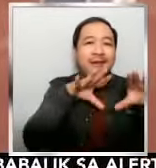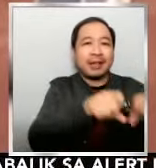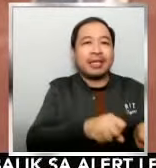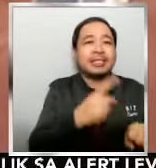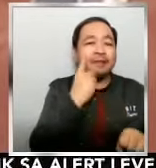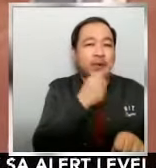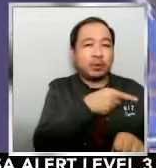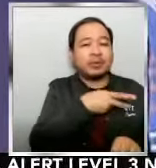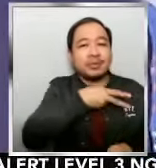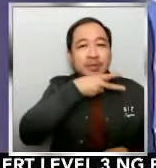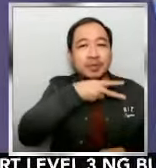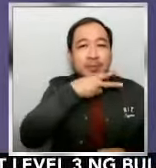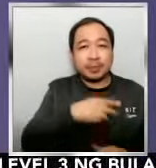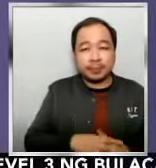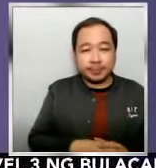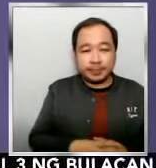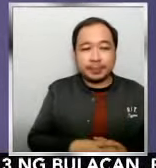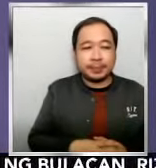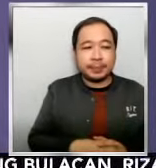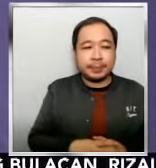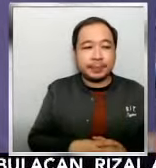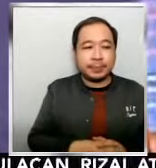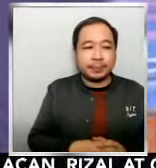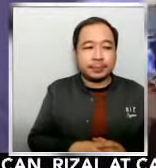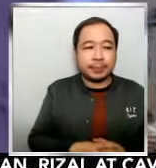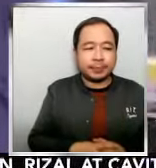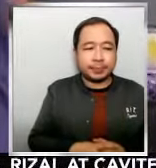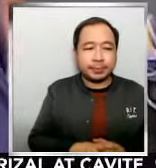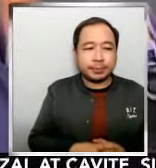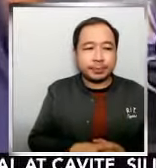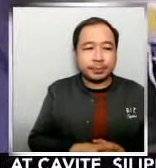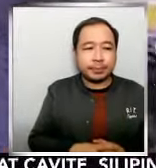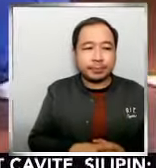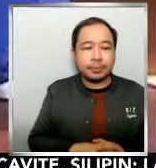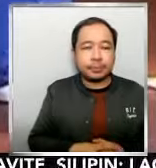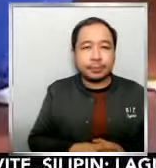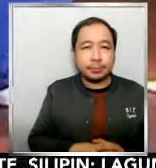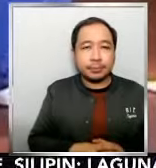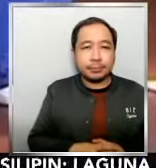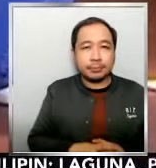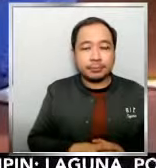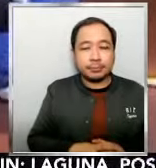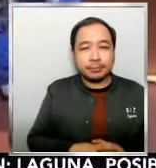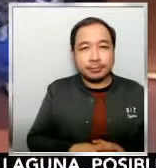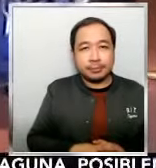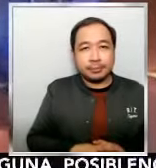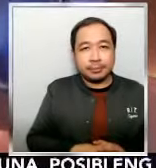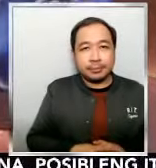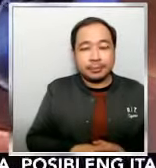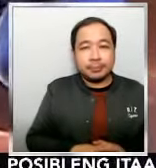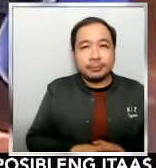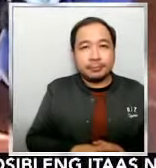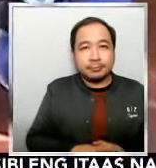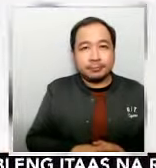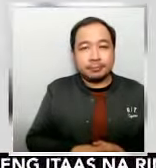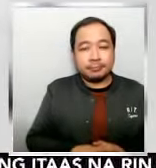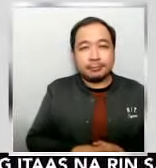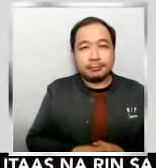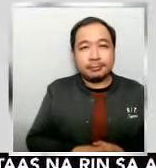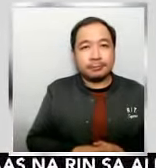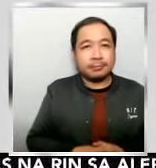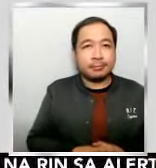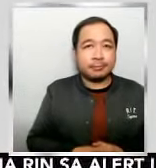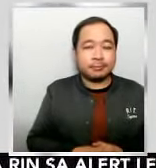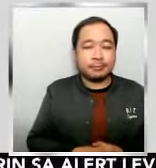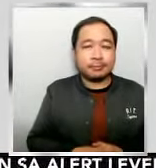GMA Regional TV Balitang Amyanan, IV Hernando, nakatutok 24 oras.